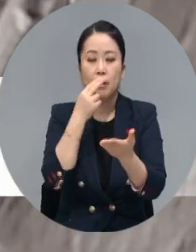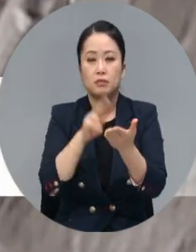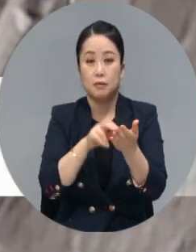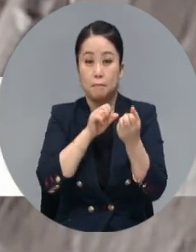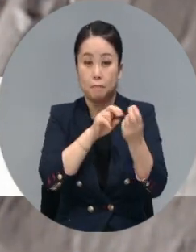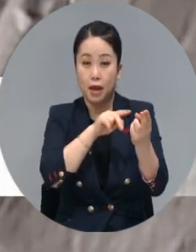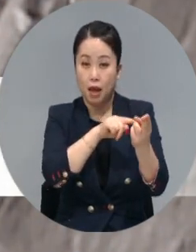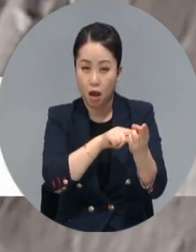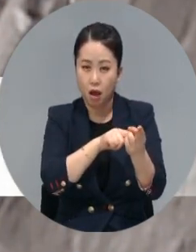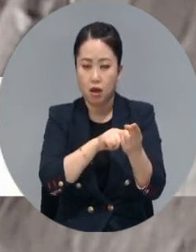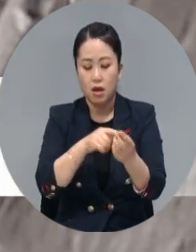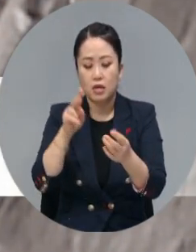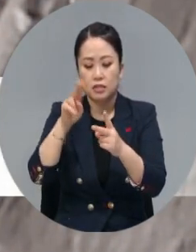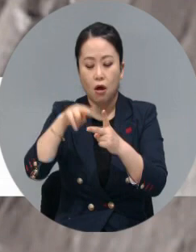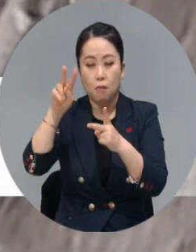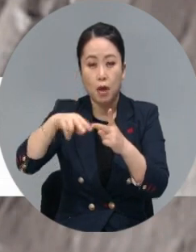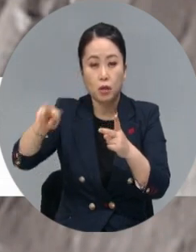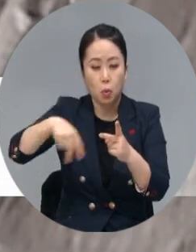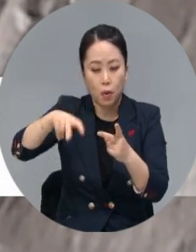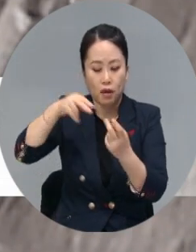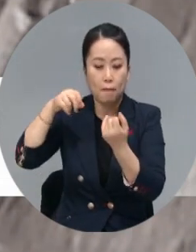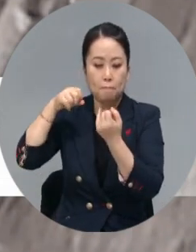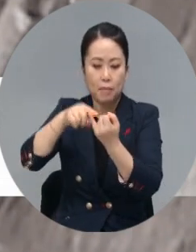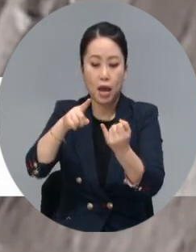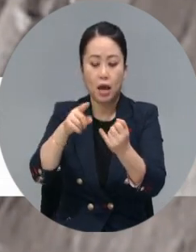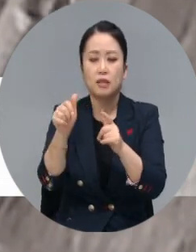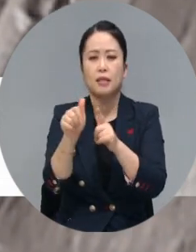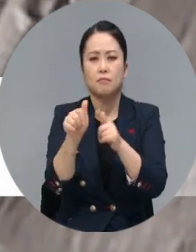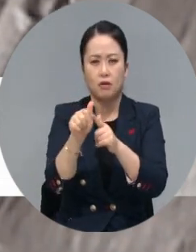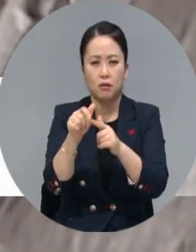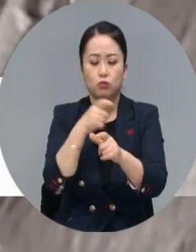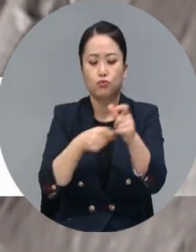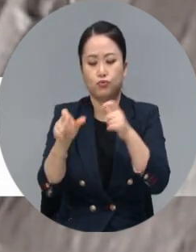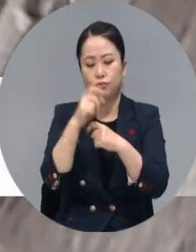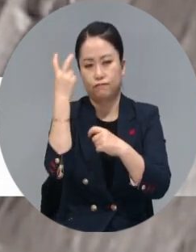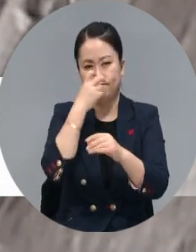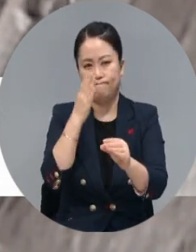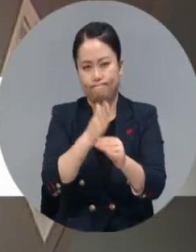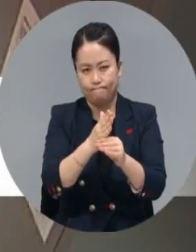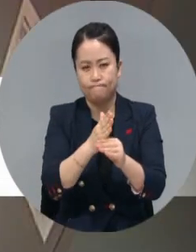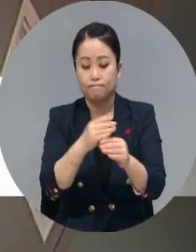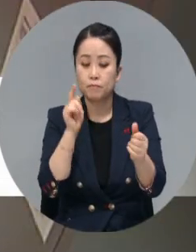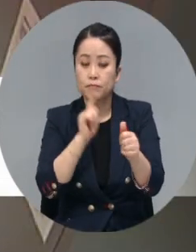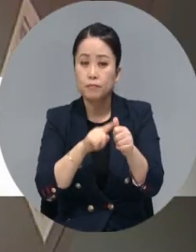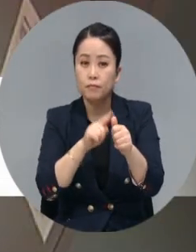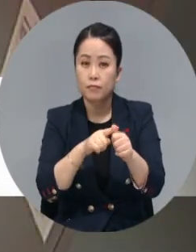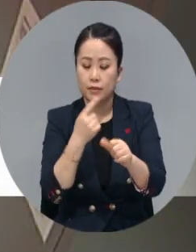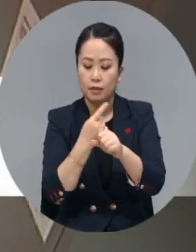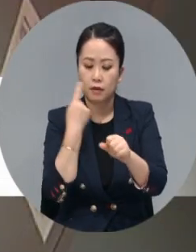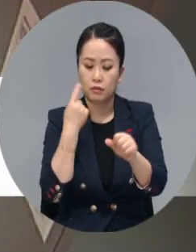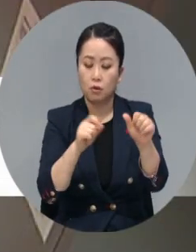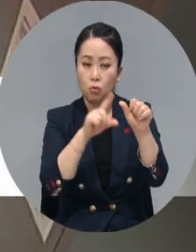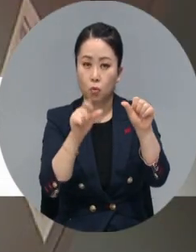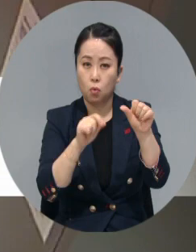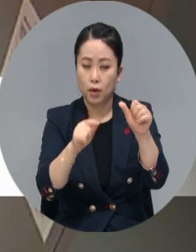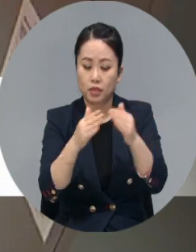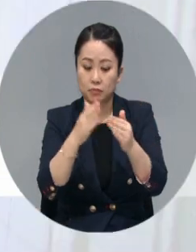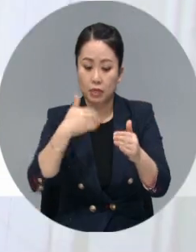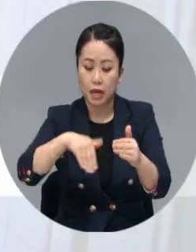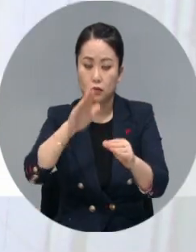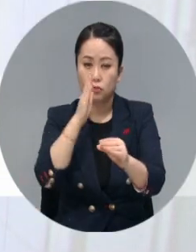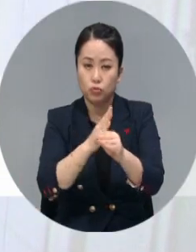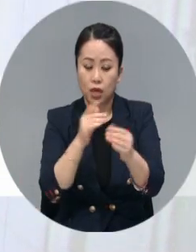돌려차기 사건 가해 남성을 추가로 수사하고 있습니다이 남성은 지난해 5월 귀가하던